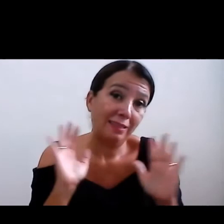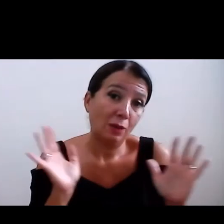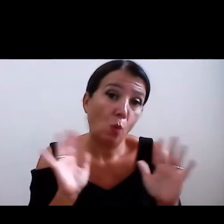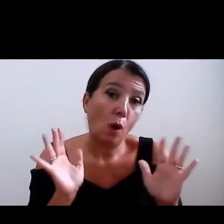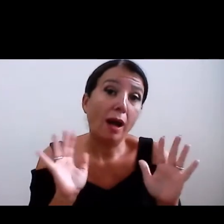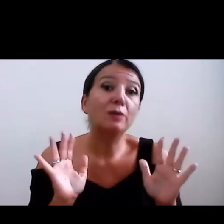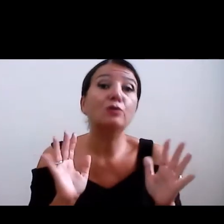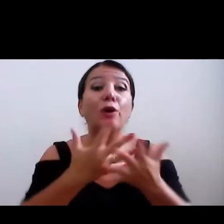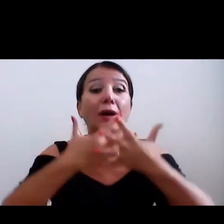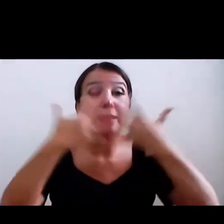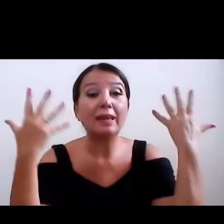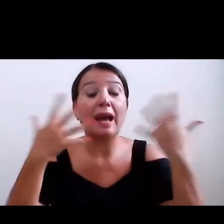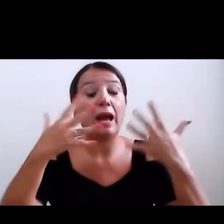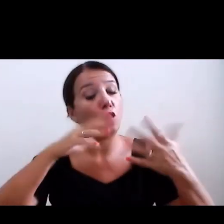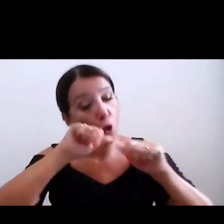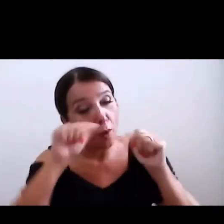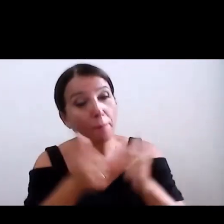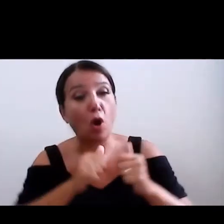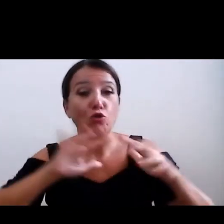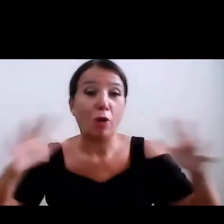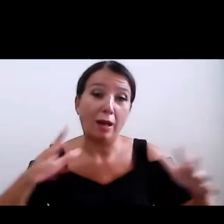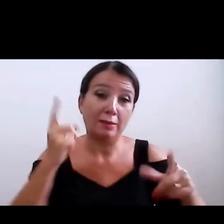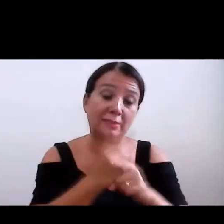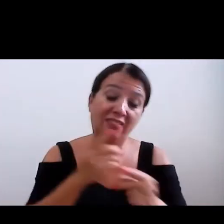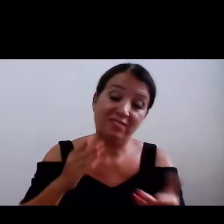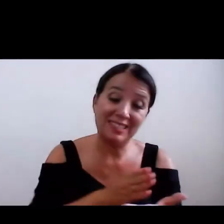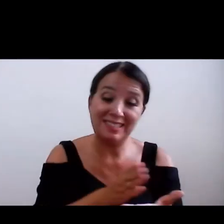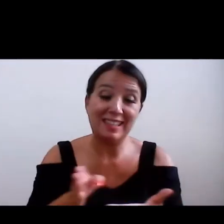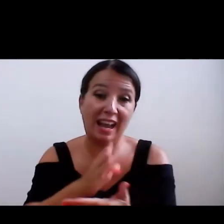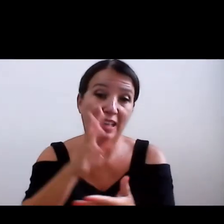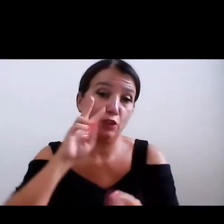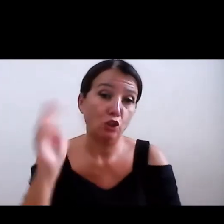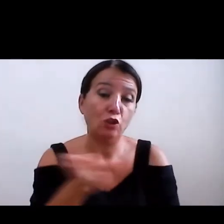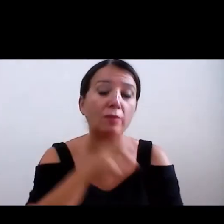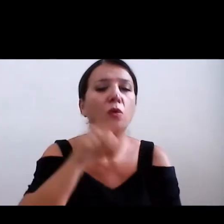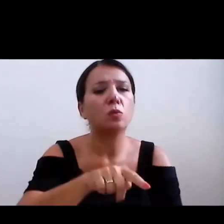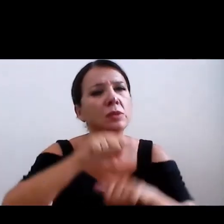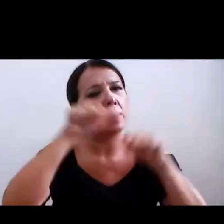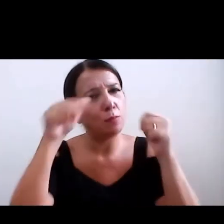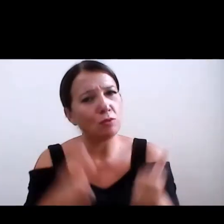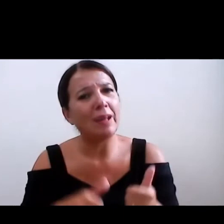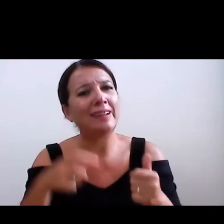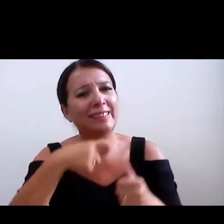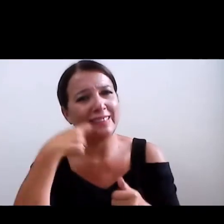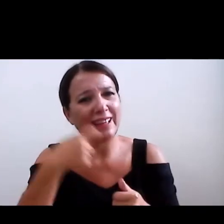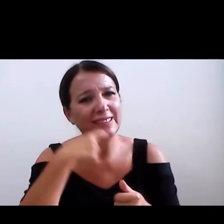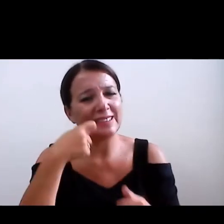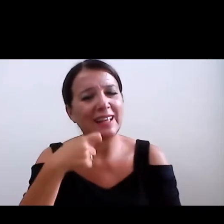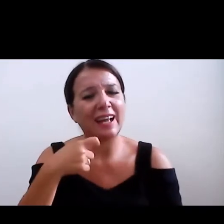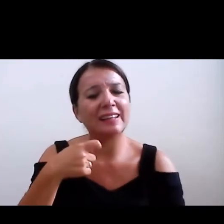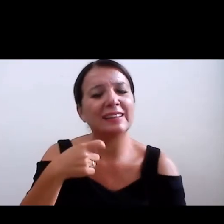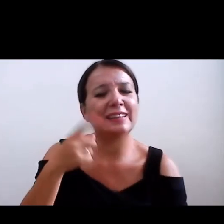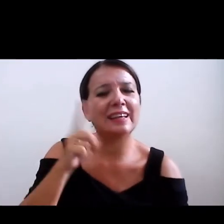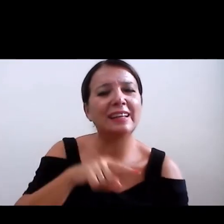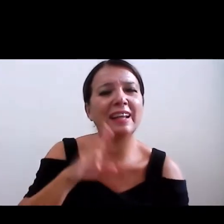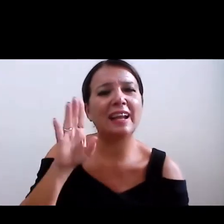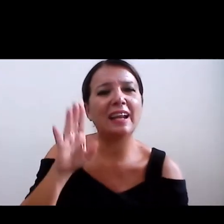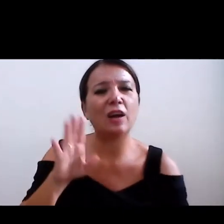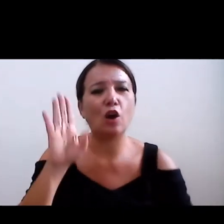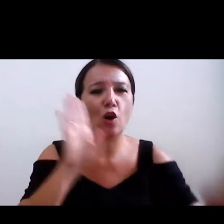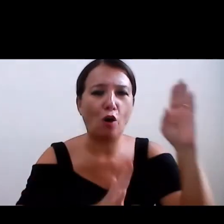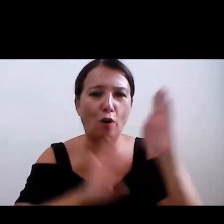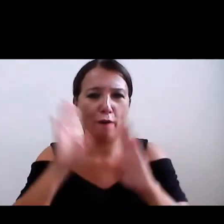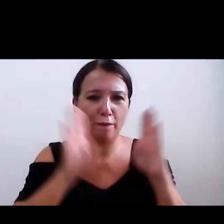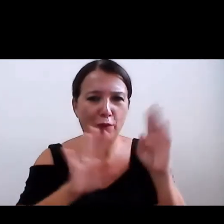che si devono trovare altre modalità e questa potrebbe essere decisamente una modalità interessante anche perché nel confronto poi con,